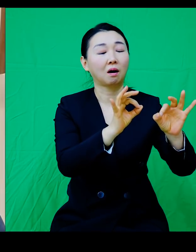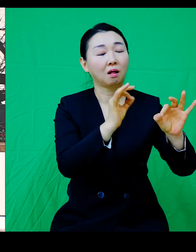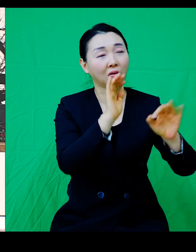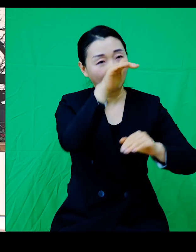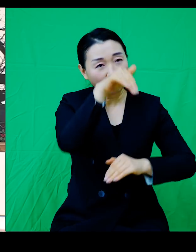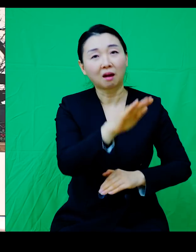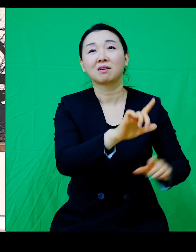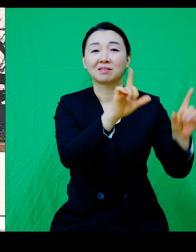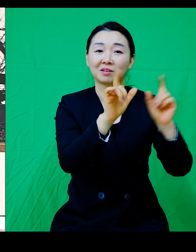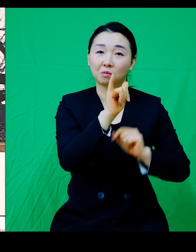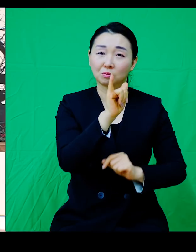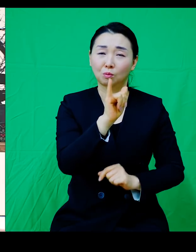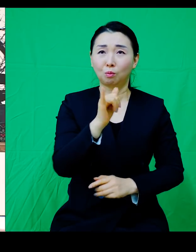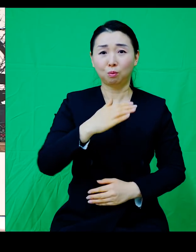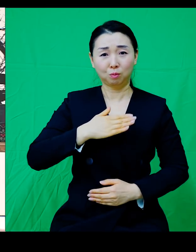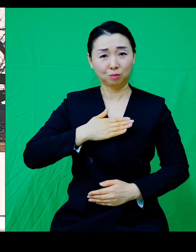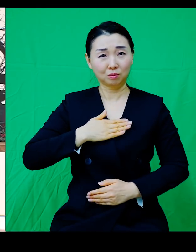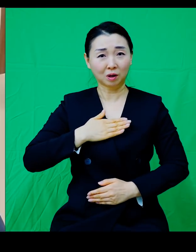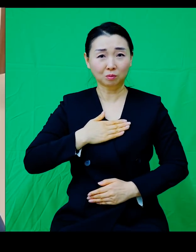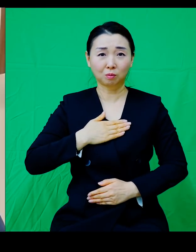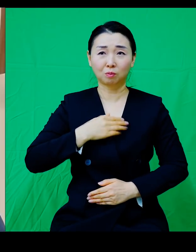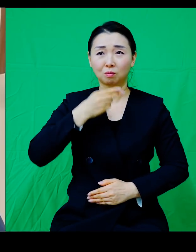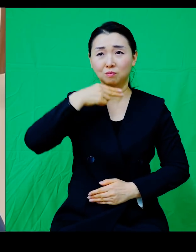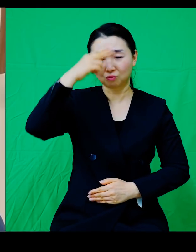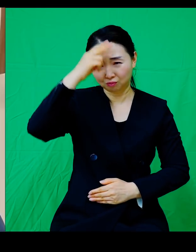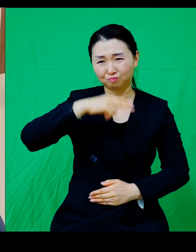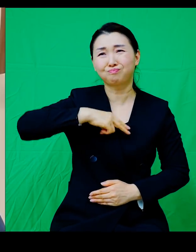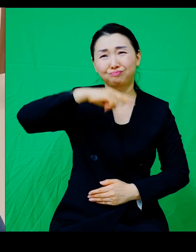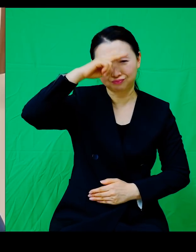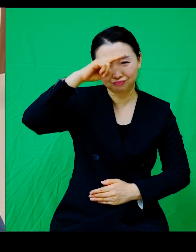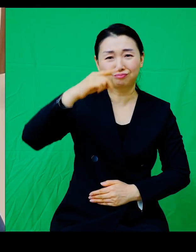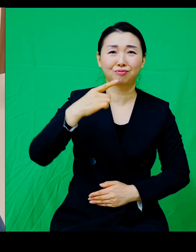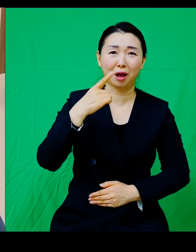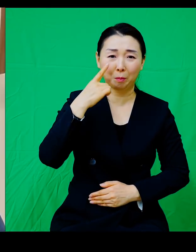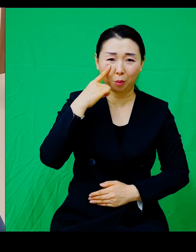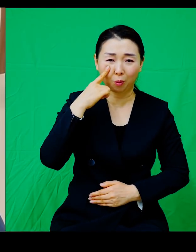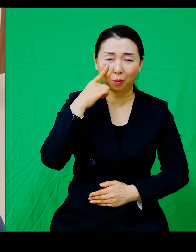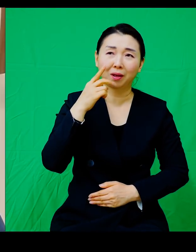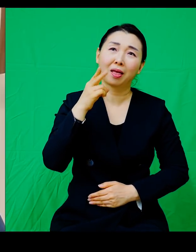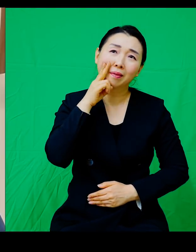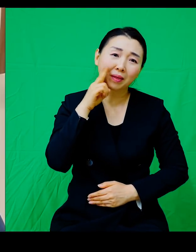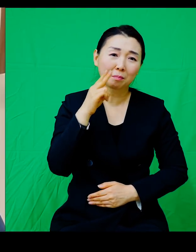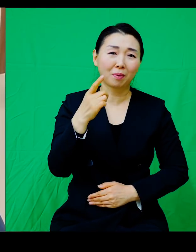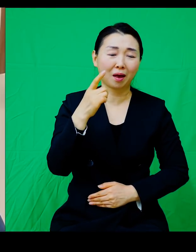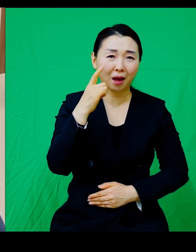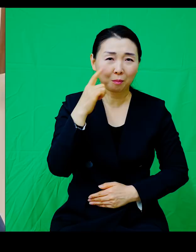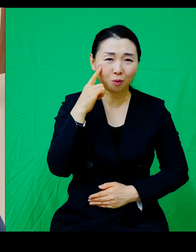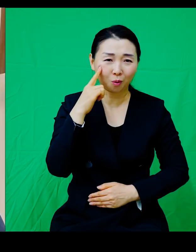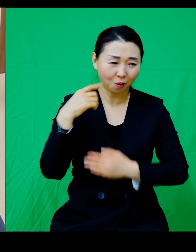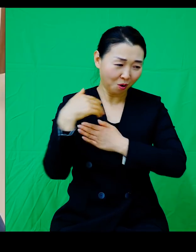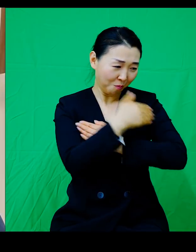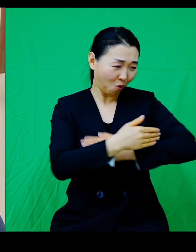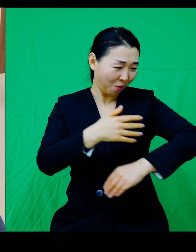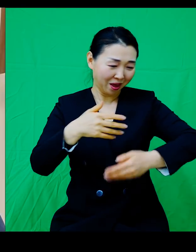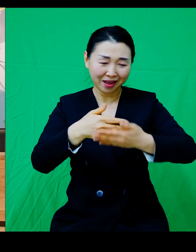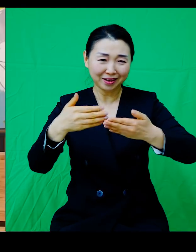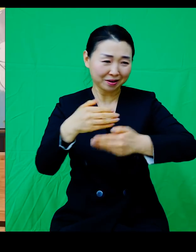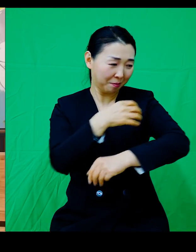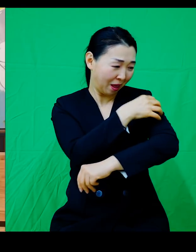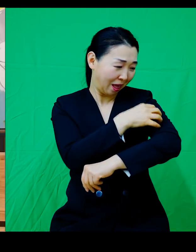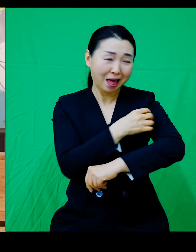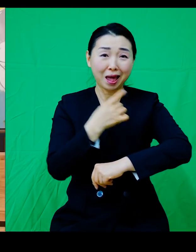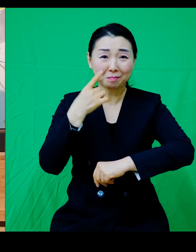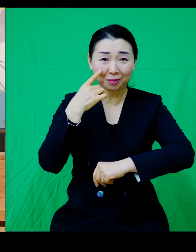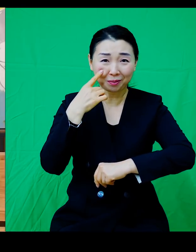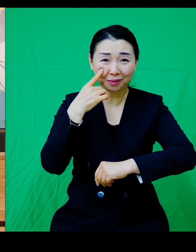삶을 살았더라고요. 네네. 그래서 그럼 나도 막 이렇게 술도 진탕 마시고 담배도 피고 좀 뭐 타투도 하고 뭐